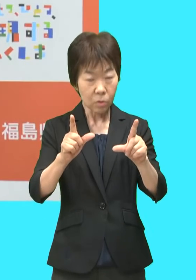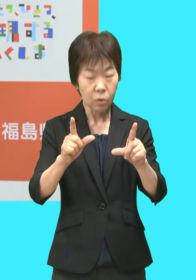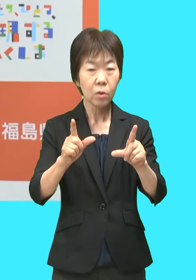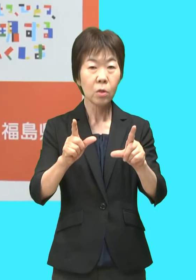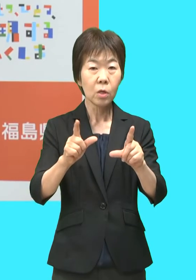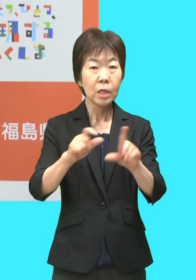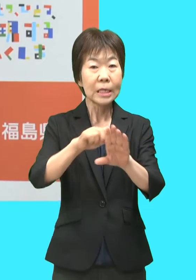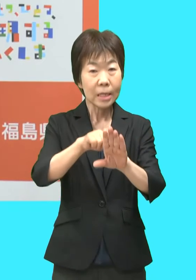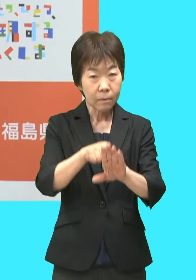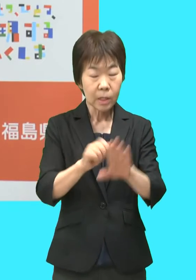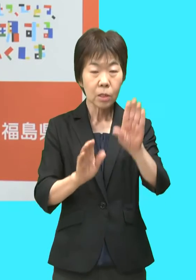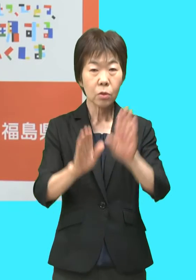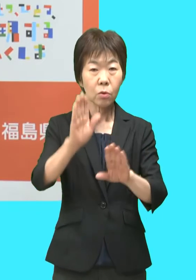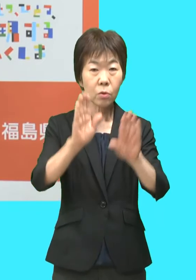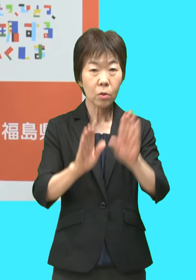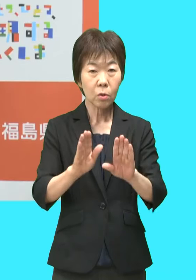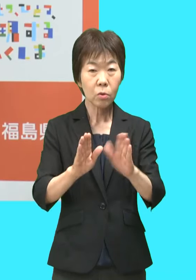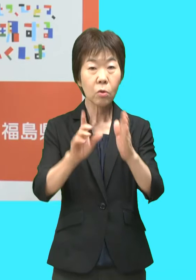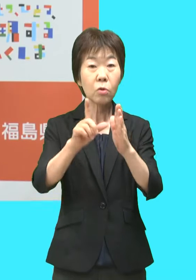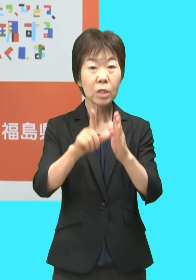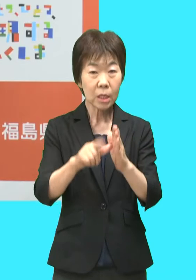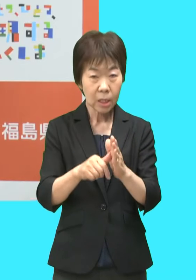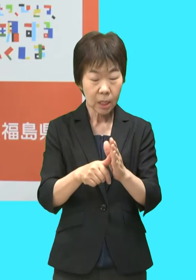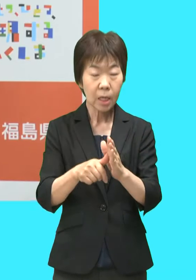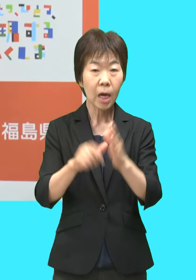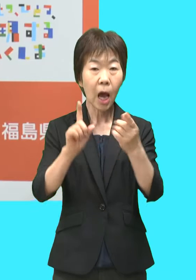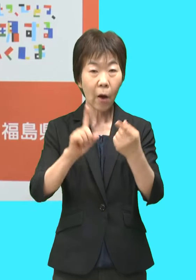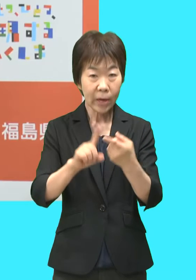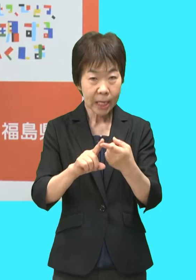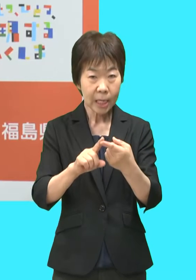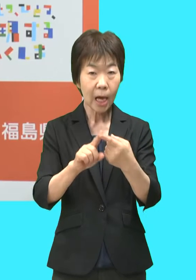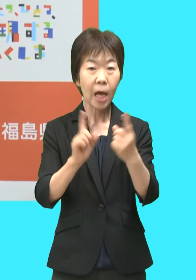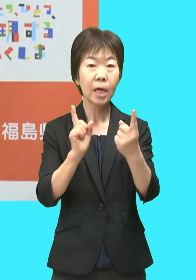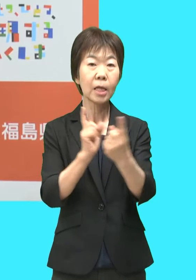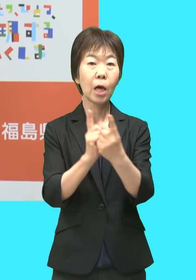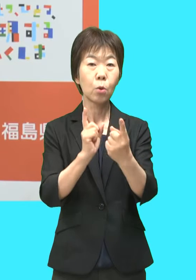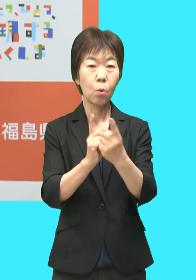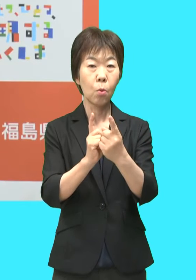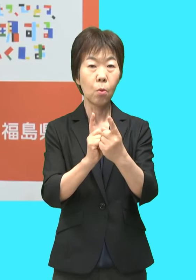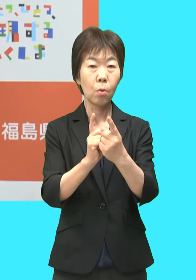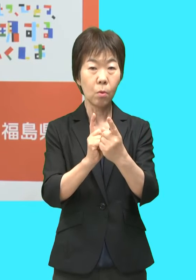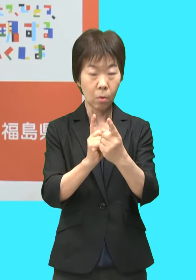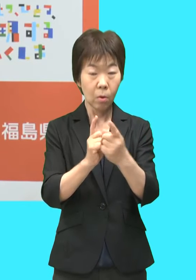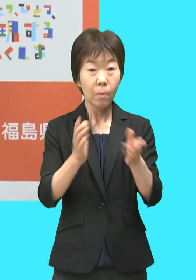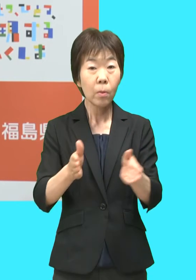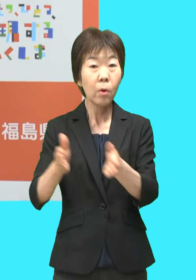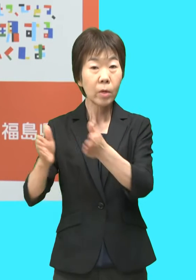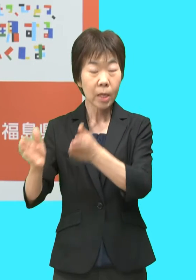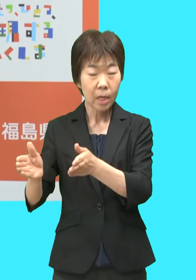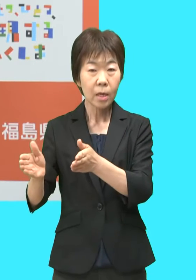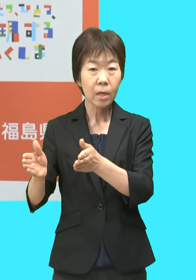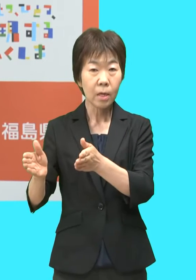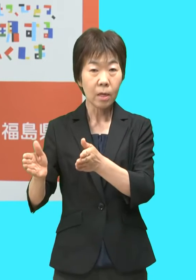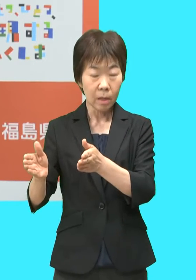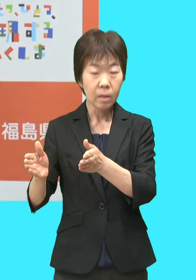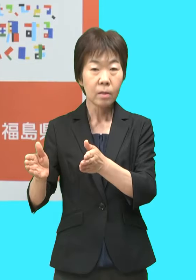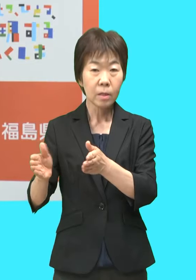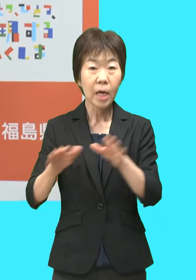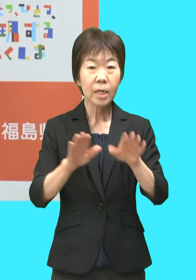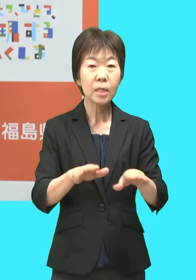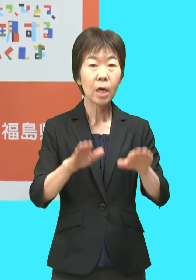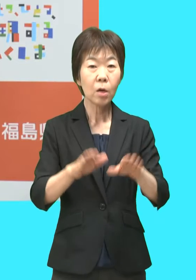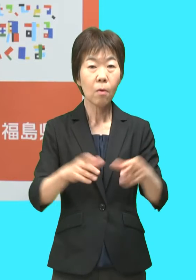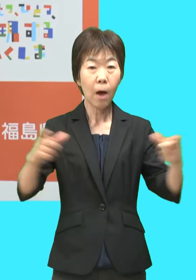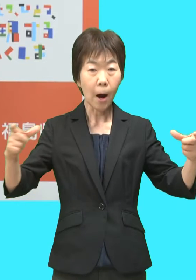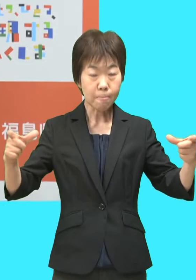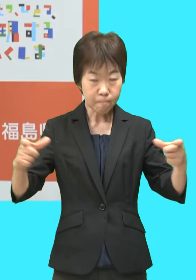て厳しい状況に即応した対応でありますが、ただ一方でやはりいい意味で現在